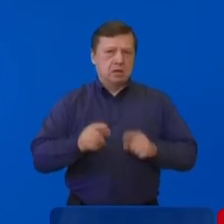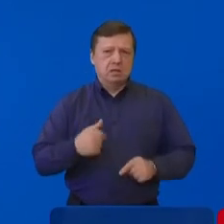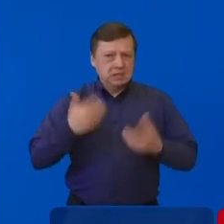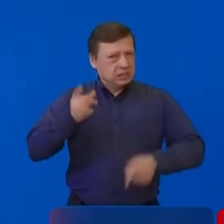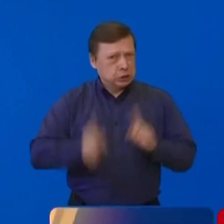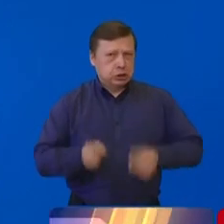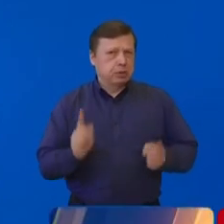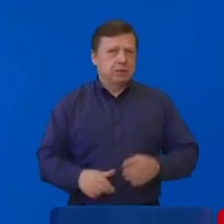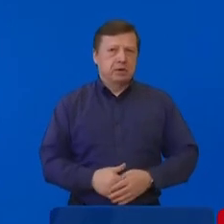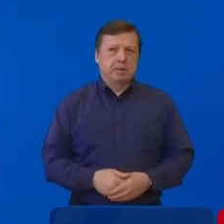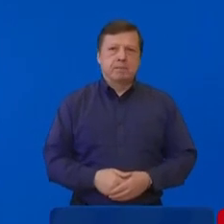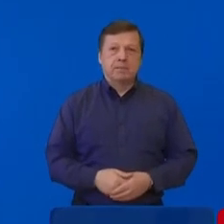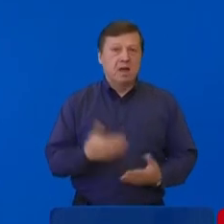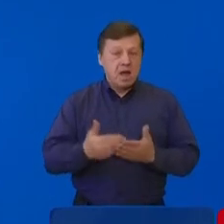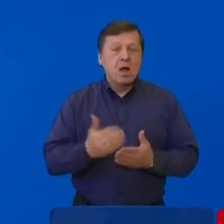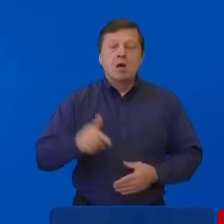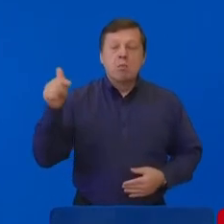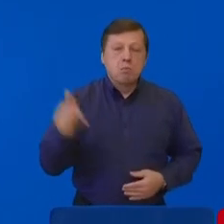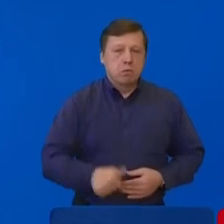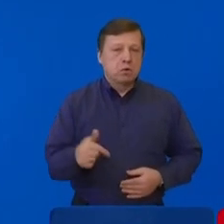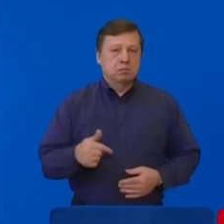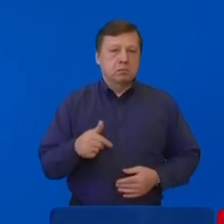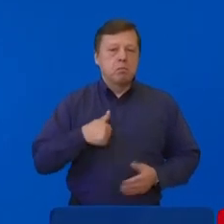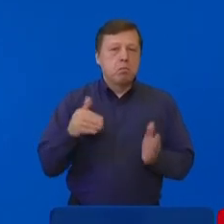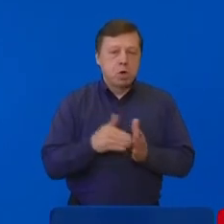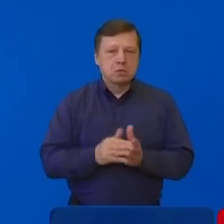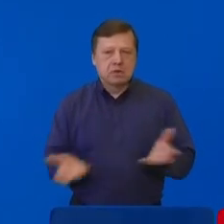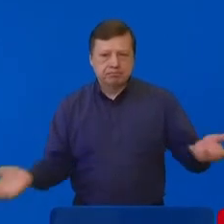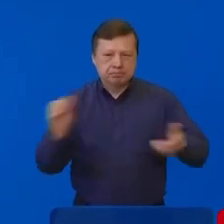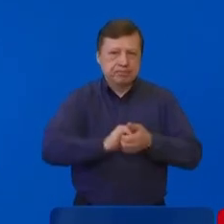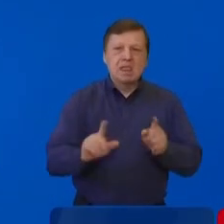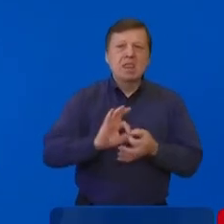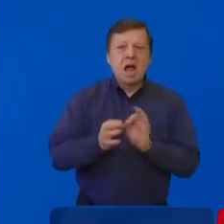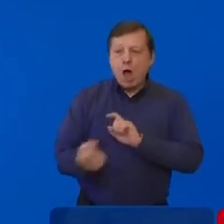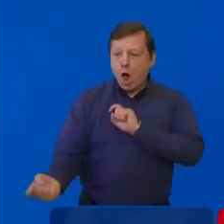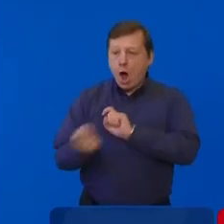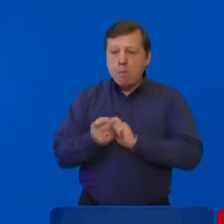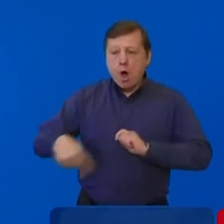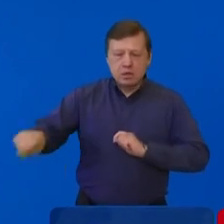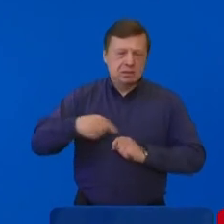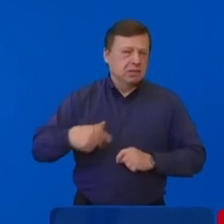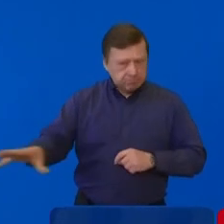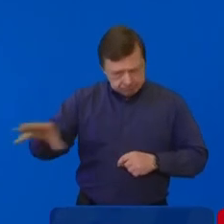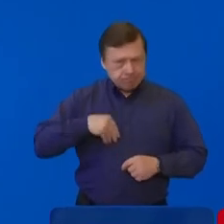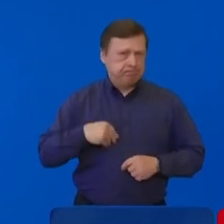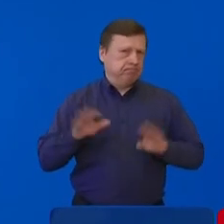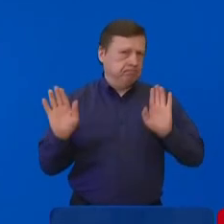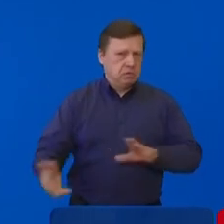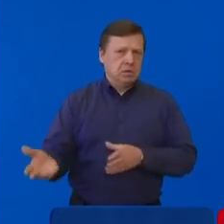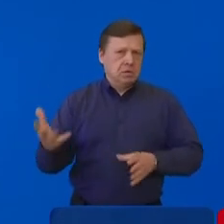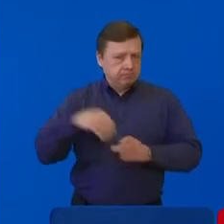potrzebujemy solidarnego podejścia, także z opozycją. Także w tych sporach sejmowych ja apeluję o to,